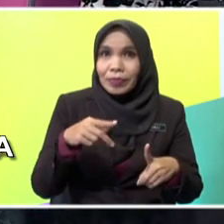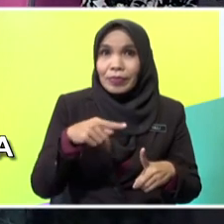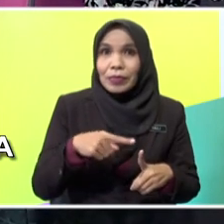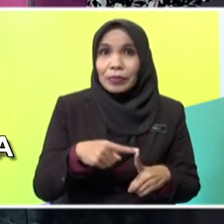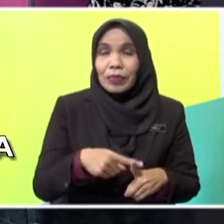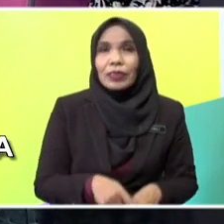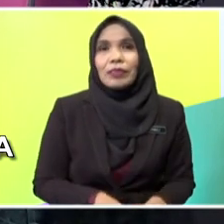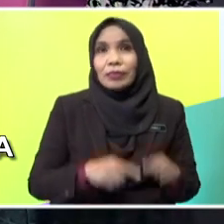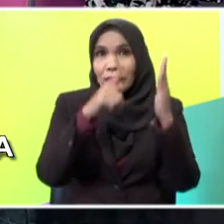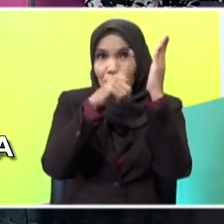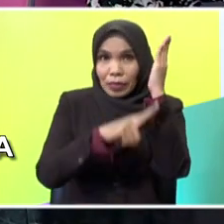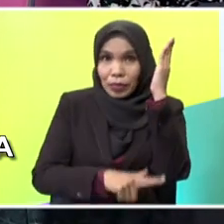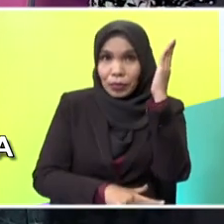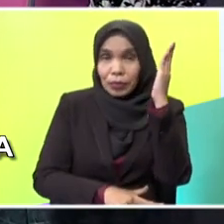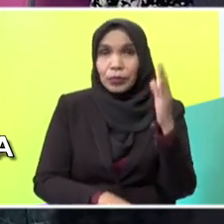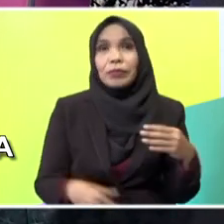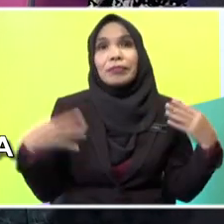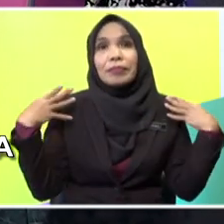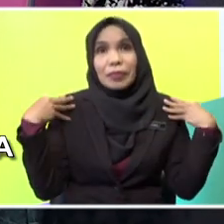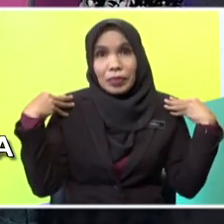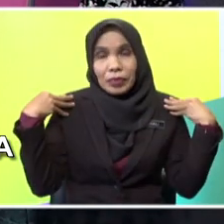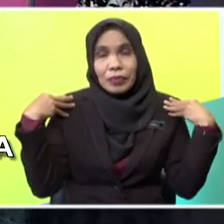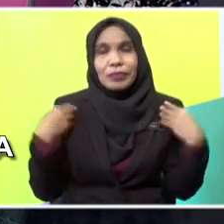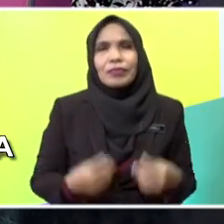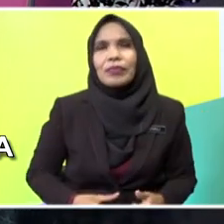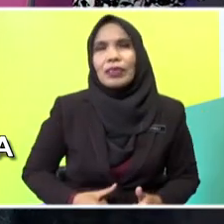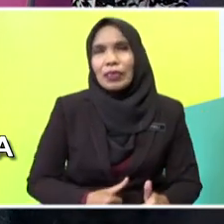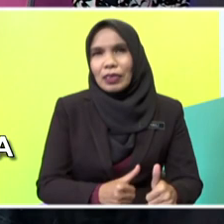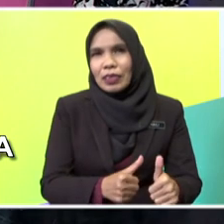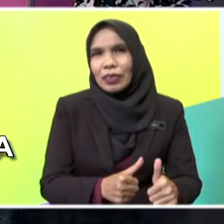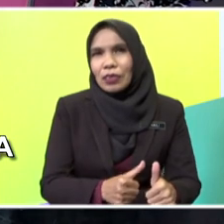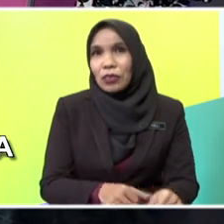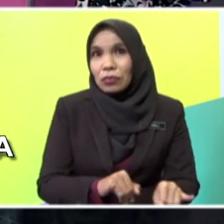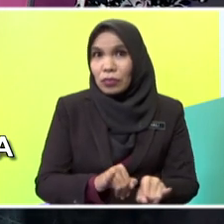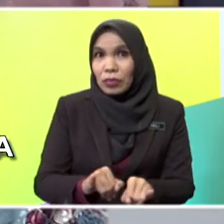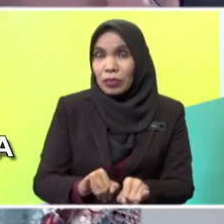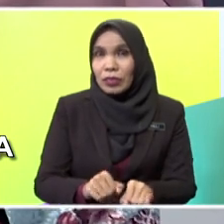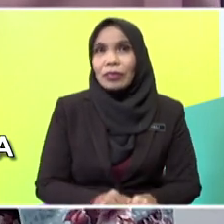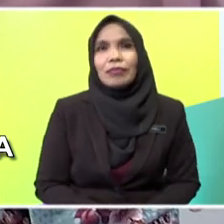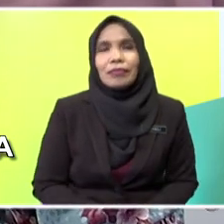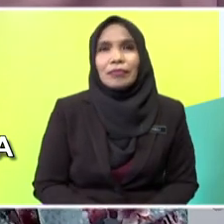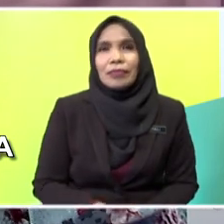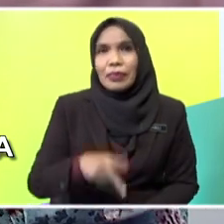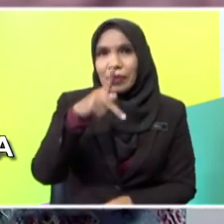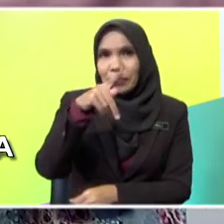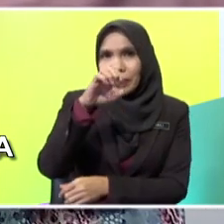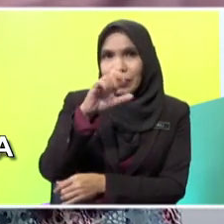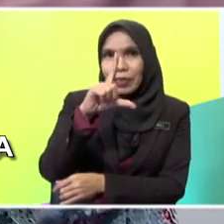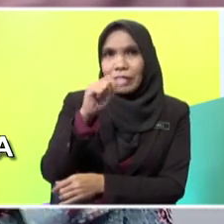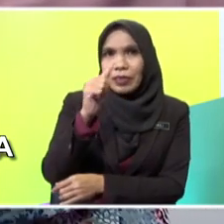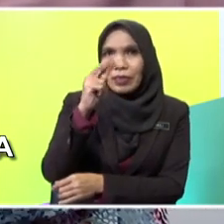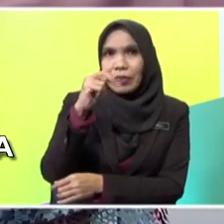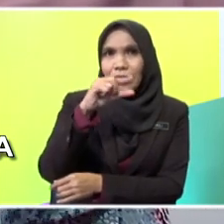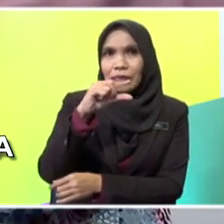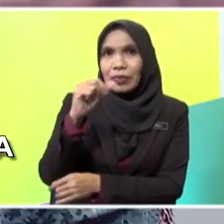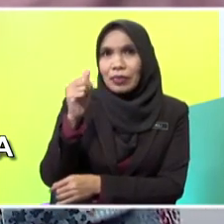Labu baju. Labu baju ikut kesesuaian pelanggan kita. Ada pelanggan, dia nak singkat. Nak cakap Rina ada kaf